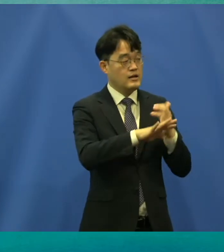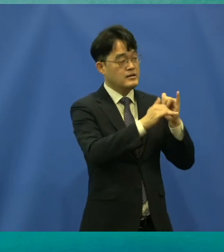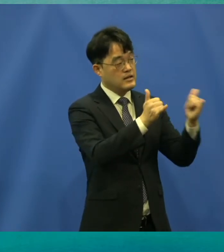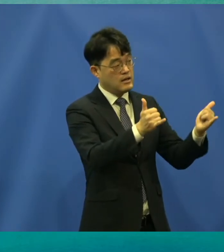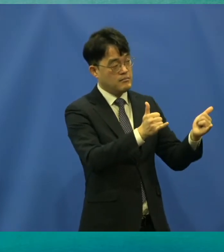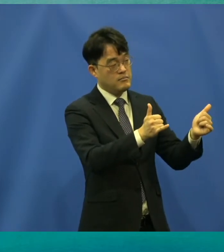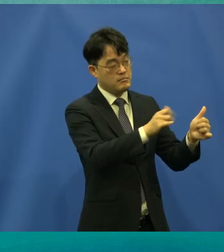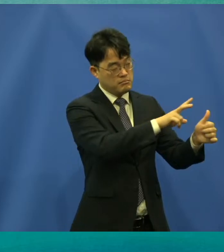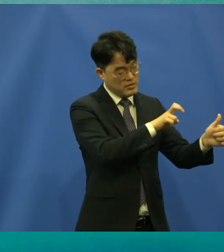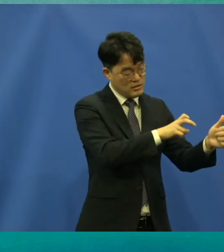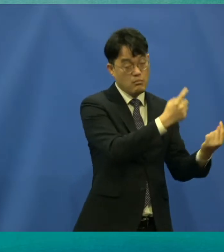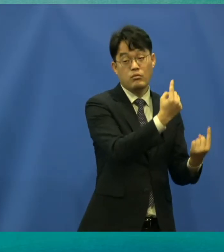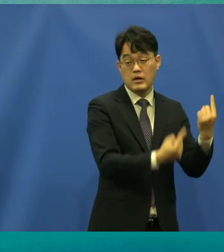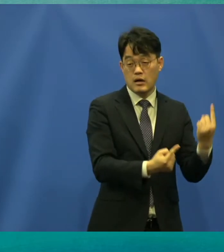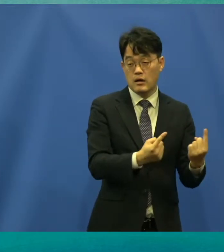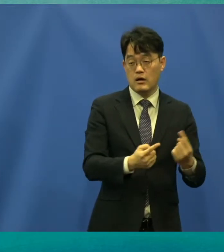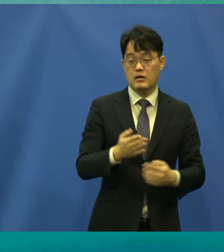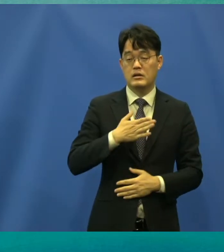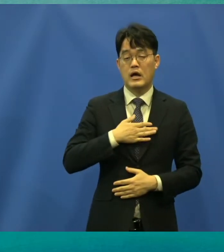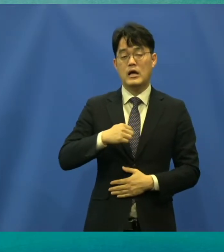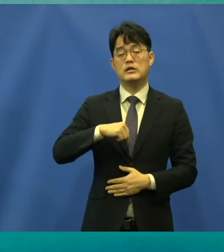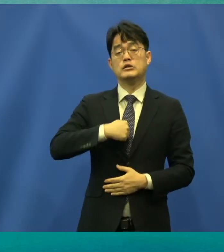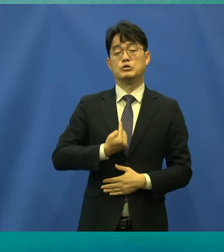내가 마음에 안 들어.